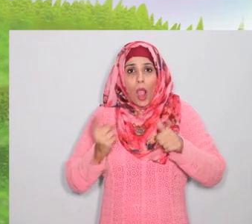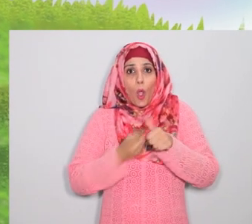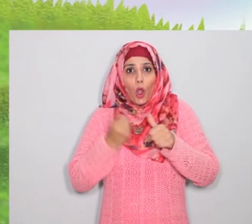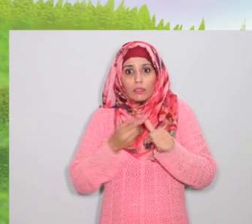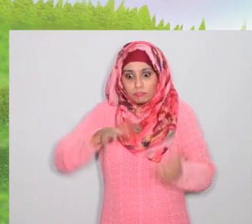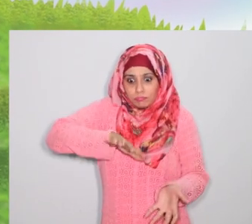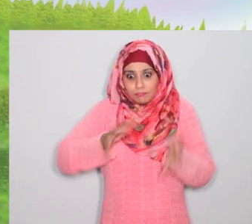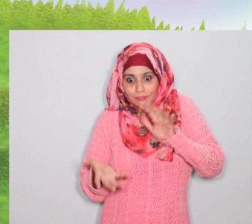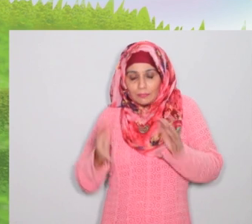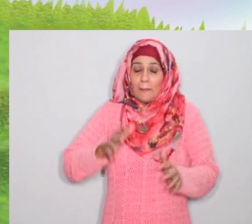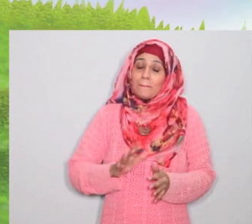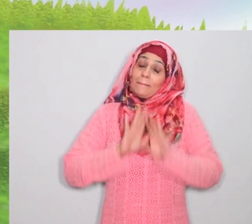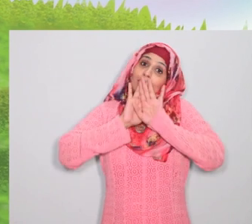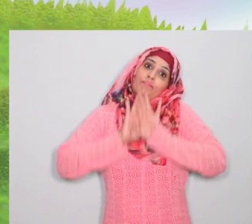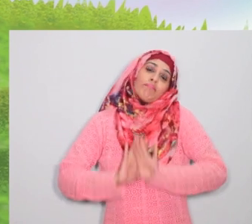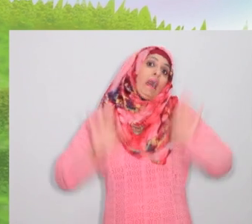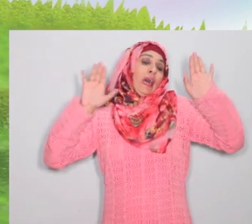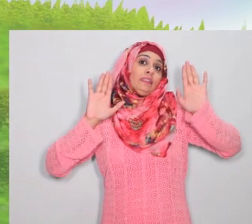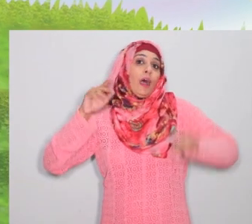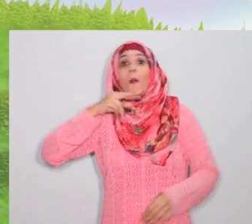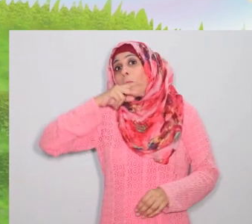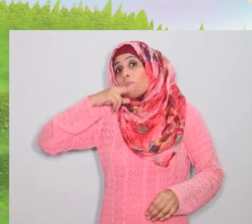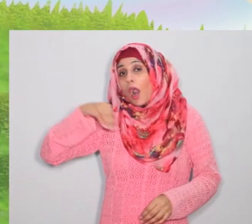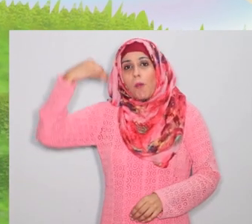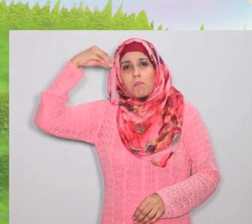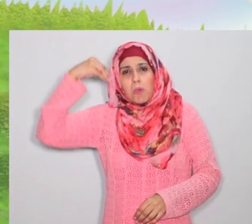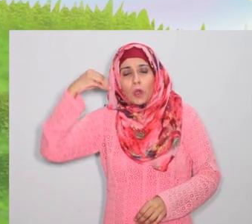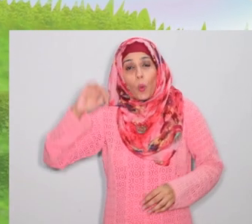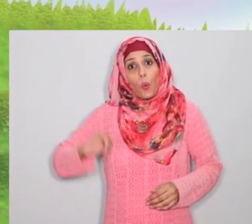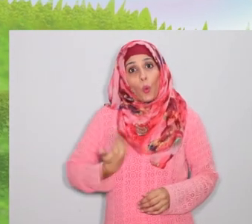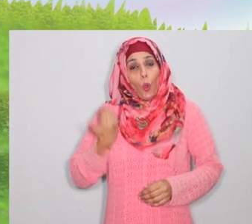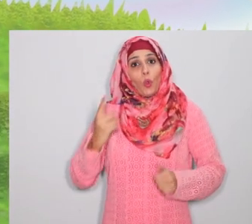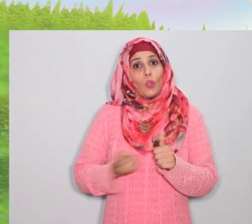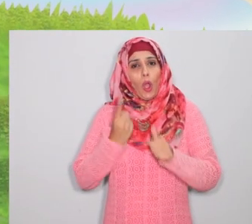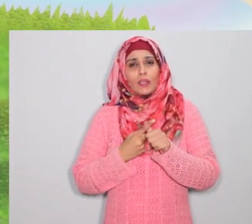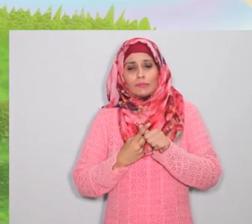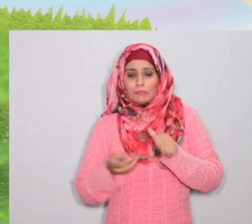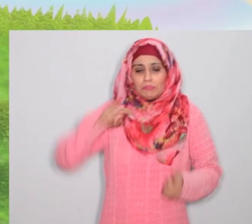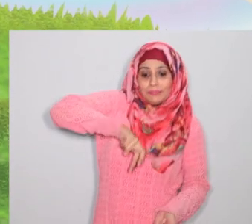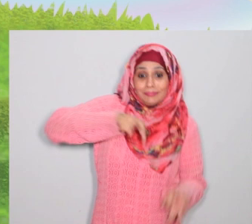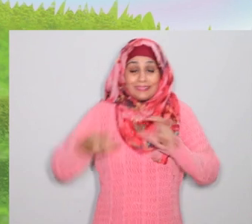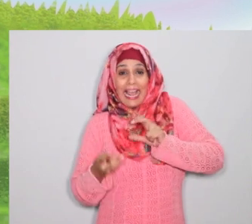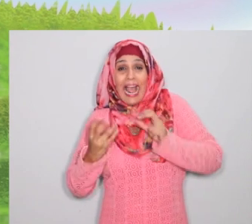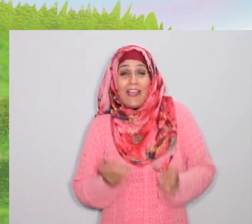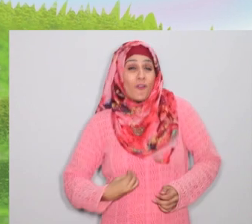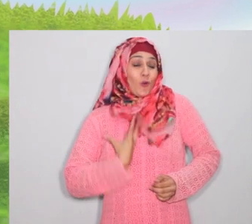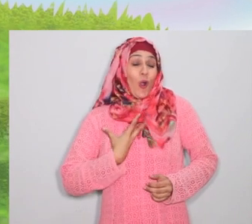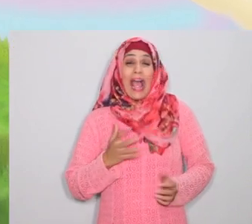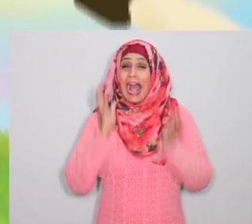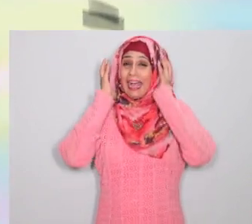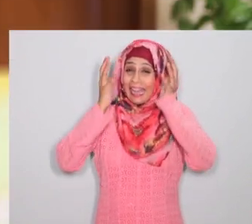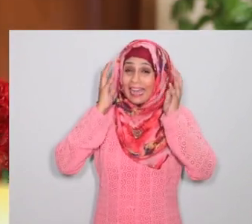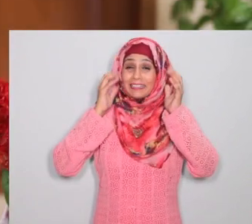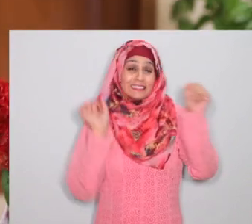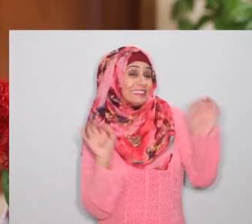लगे फिर तोड़ ने बिना सोचे हिलने लगा मटकने लगा हंसने लगा